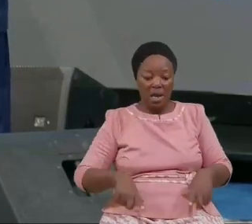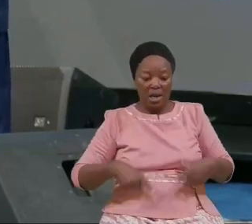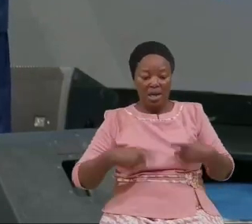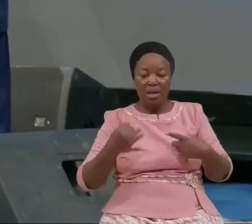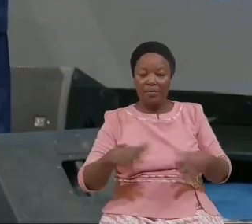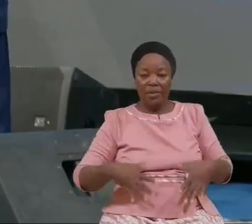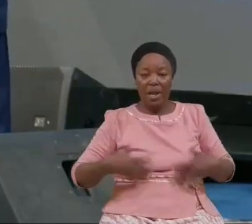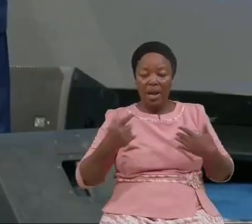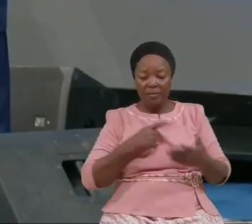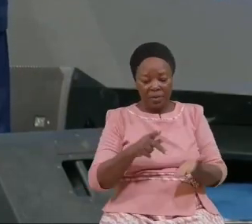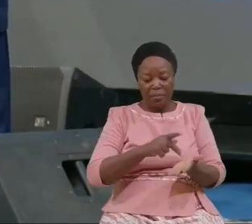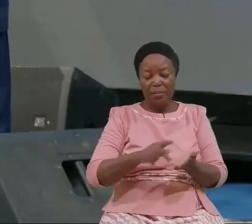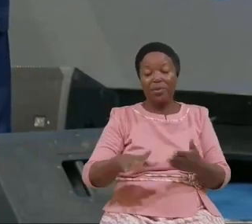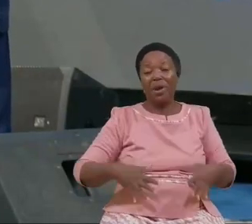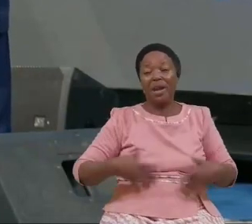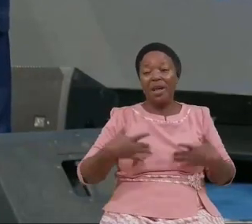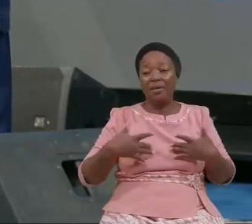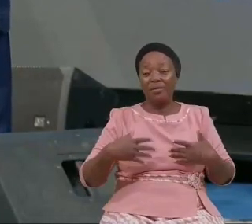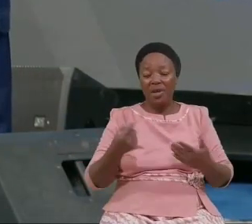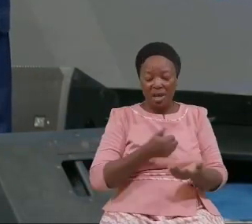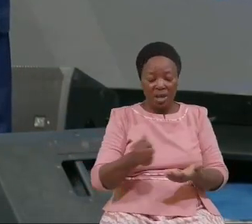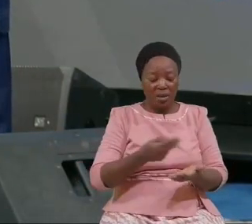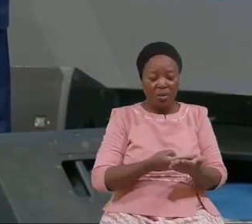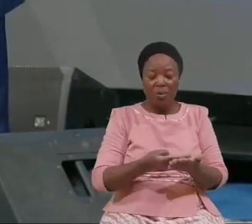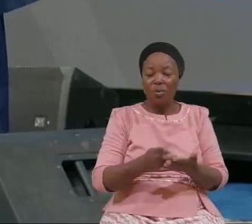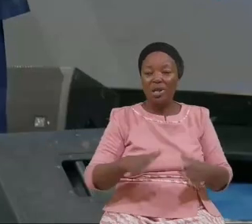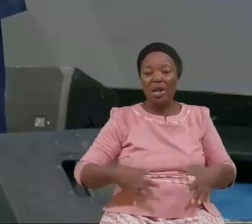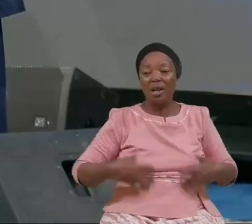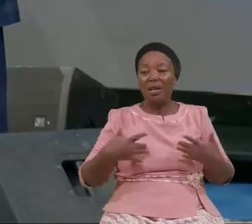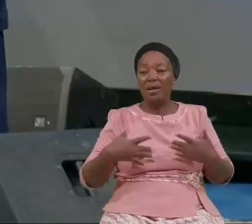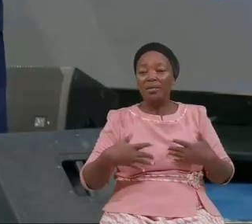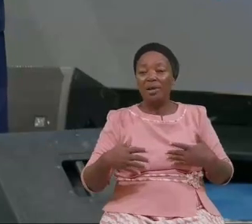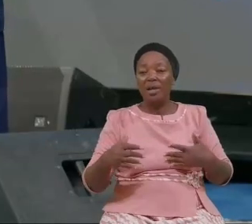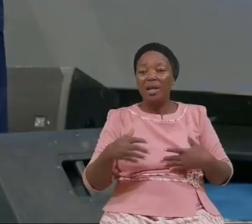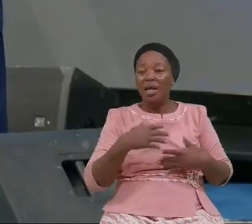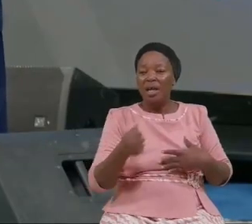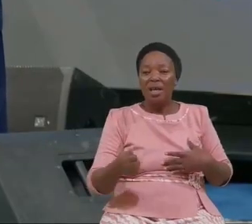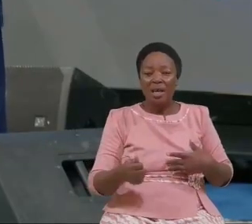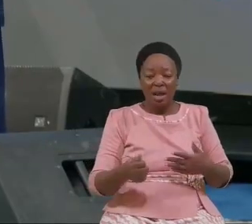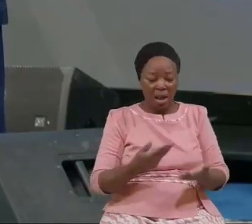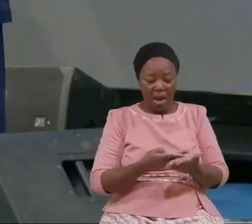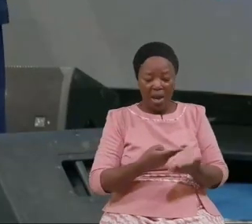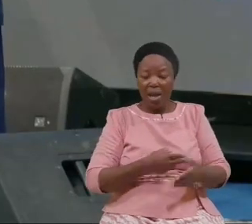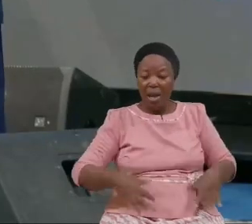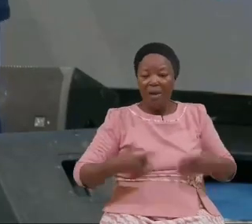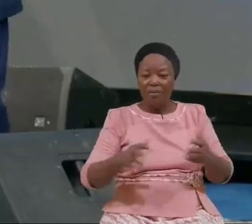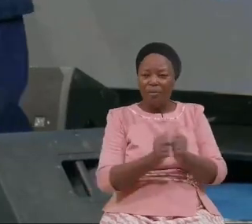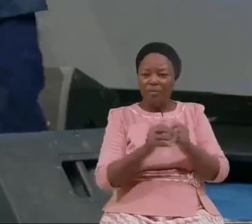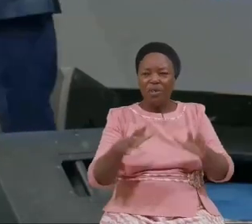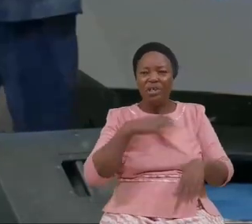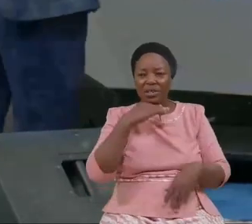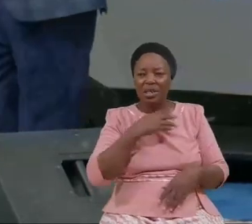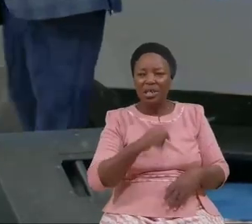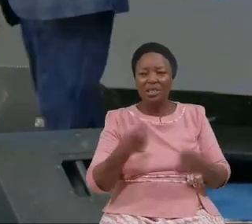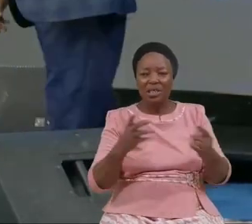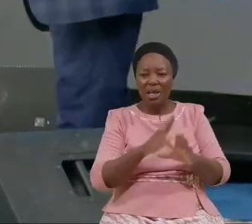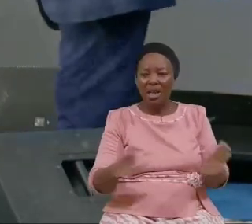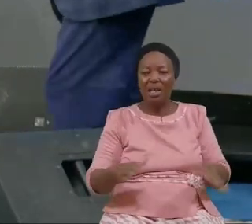vie lui pur une vie sainte une vie sans tache une vie